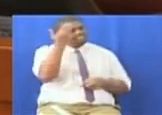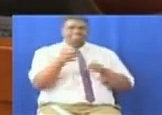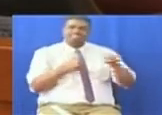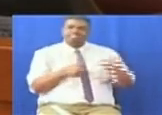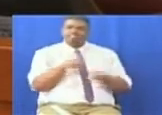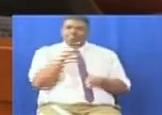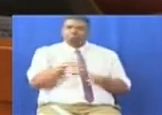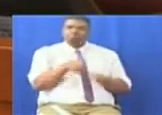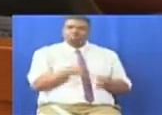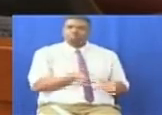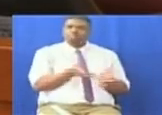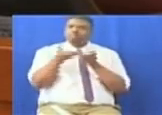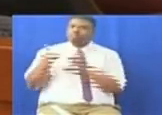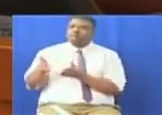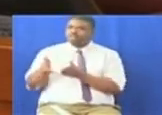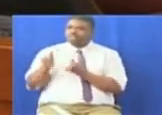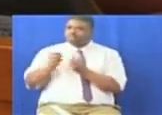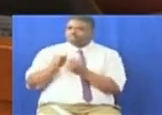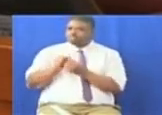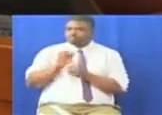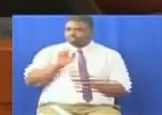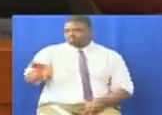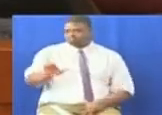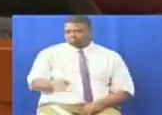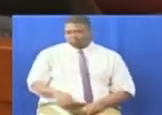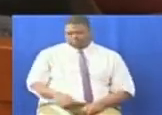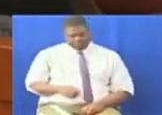amebeba mafurushi yako.